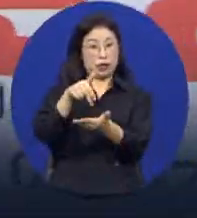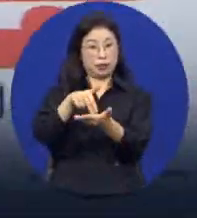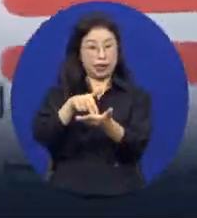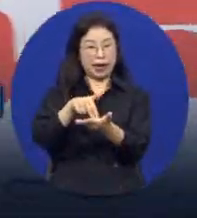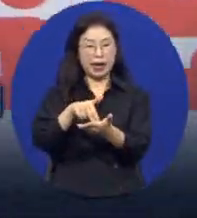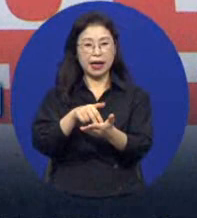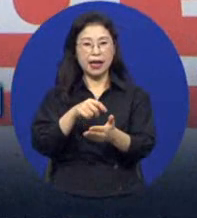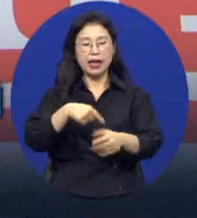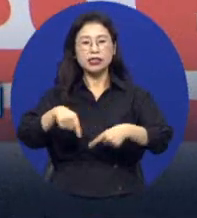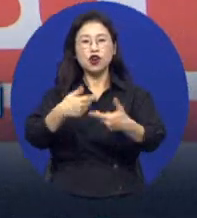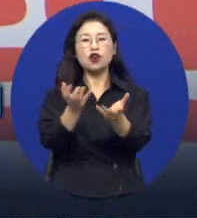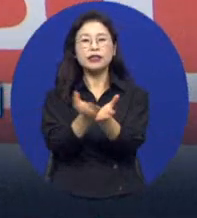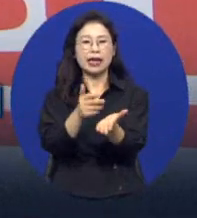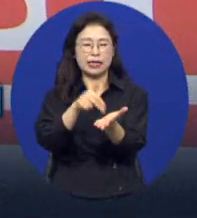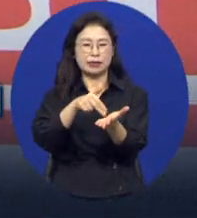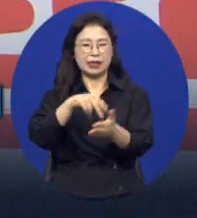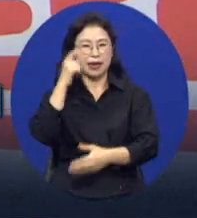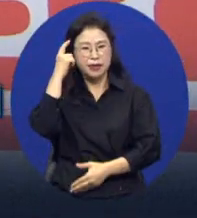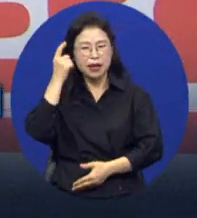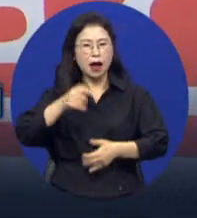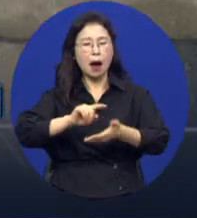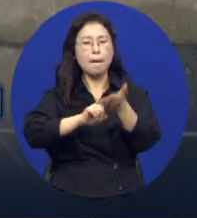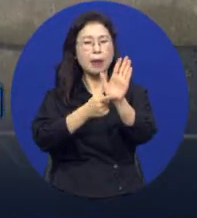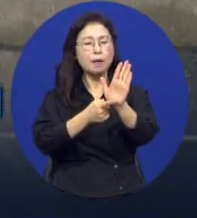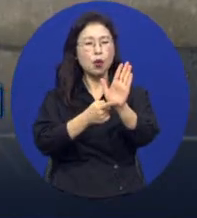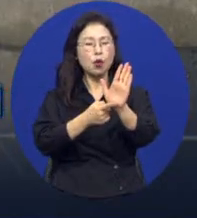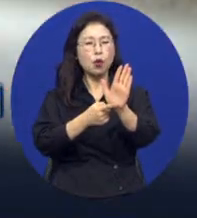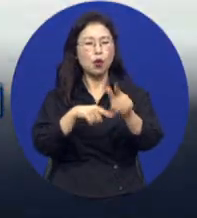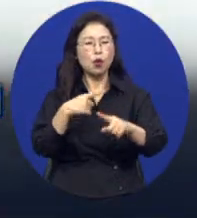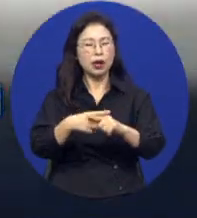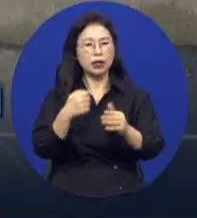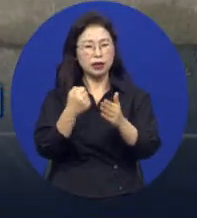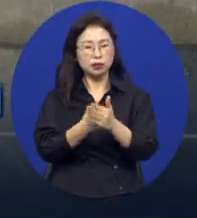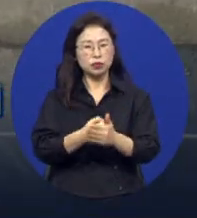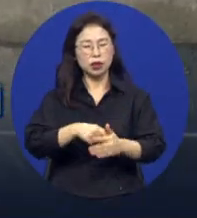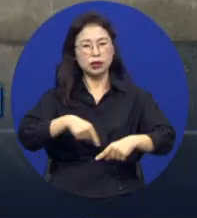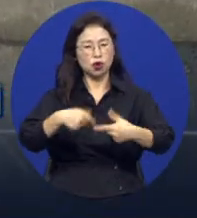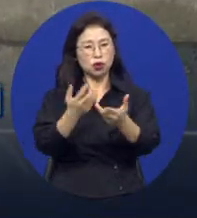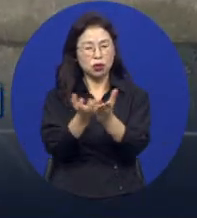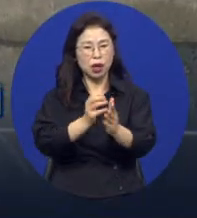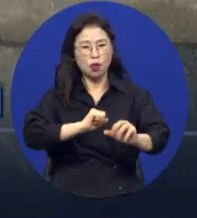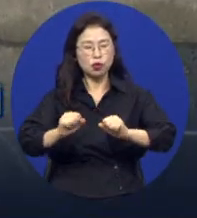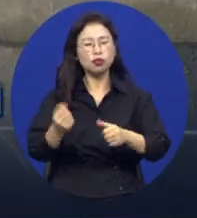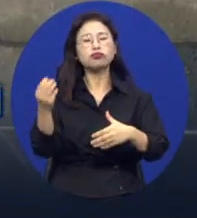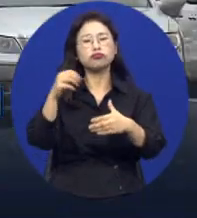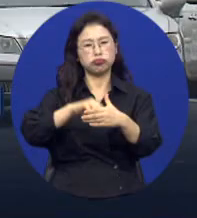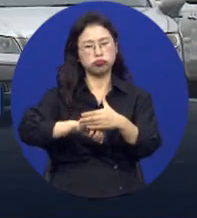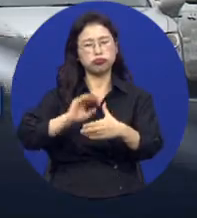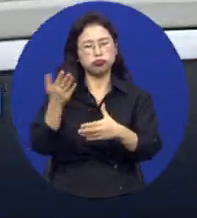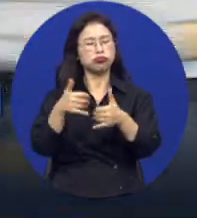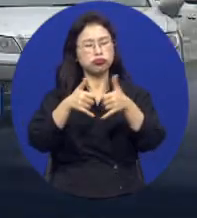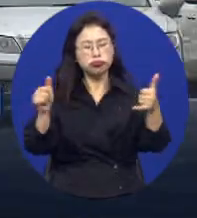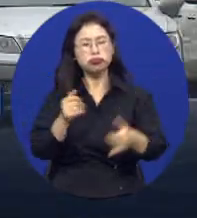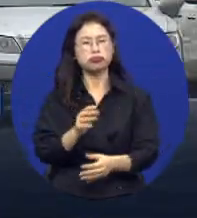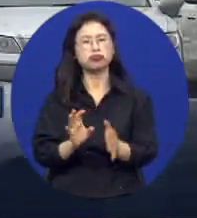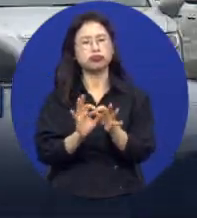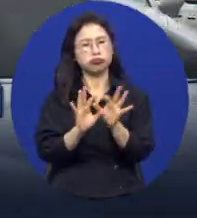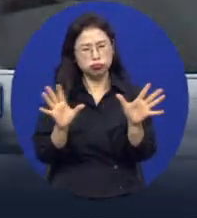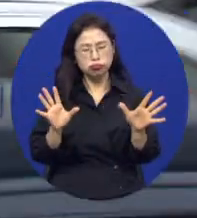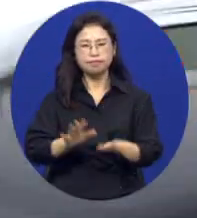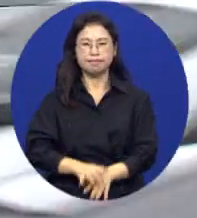정당이 정치적 의사를 지원한 거기 때문에 통상적 정당 활동에 범주에 포함된다고 판단을